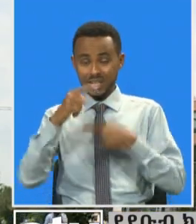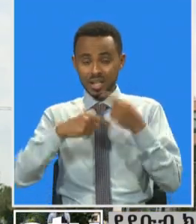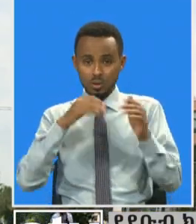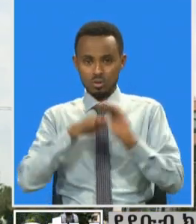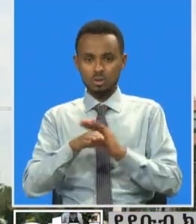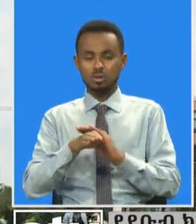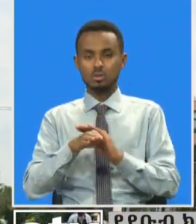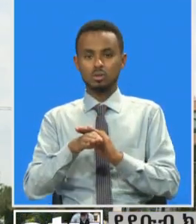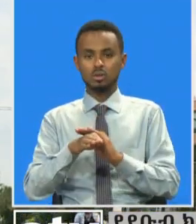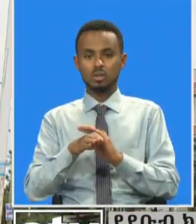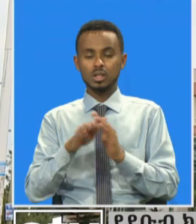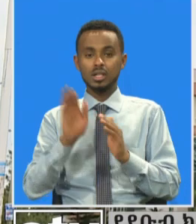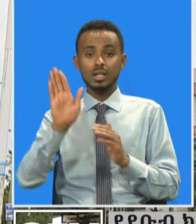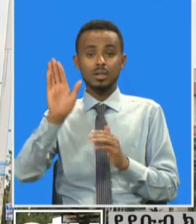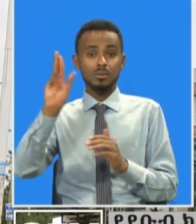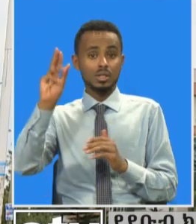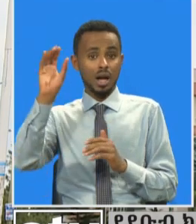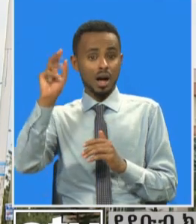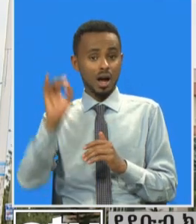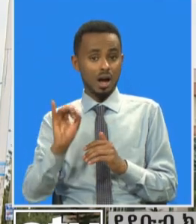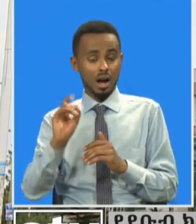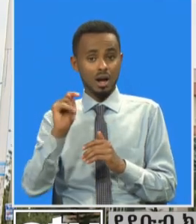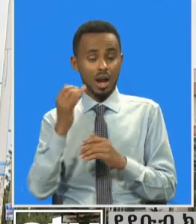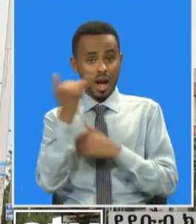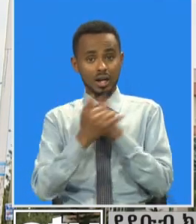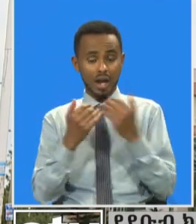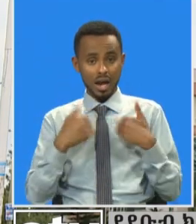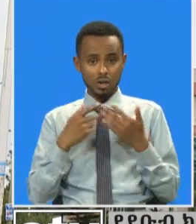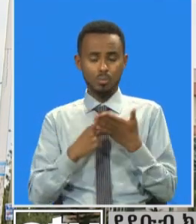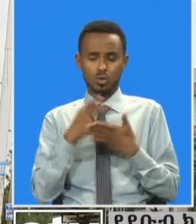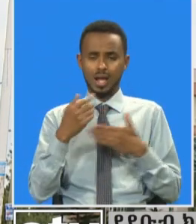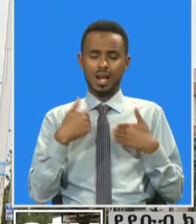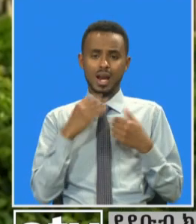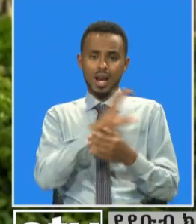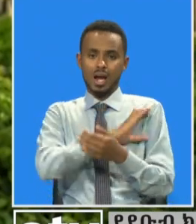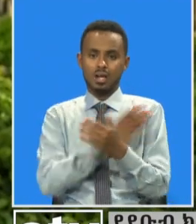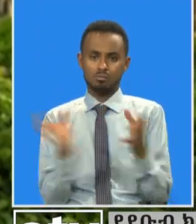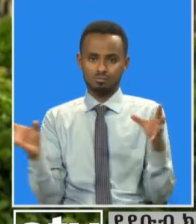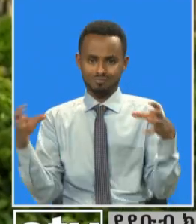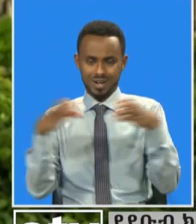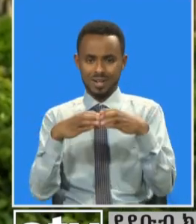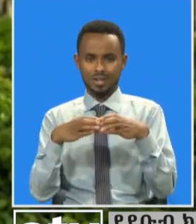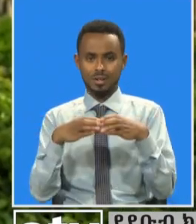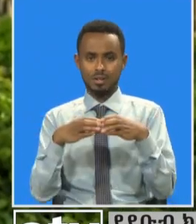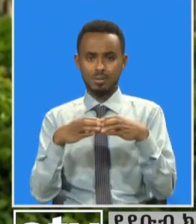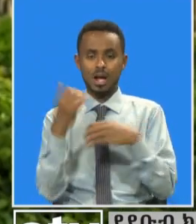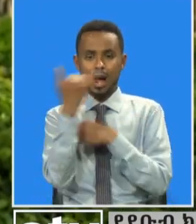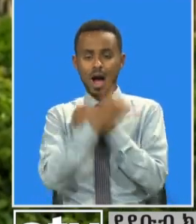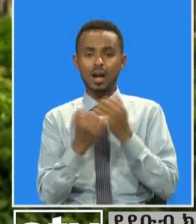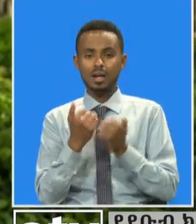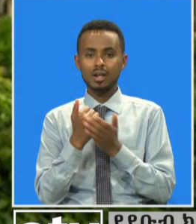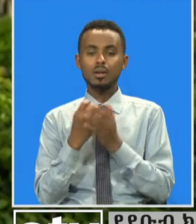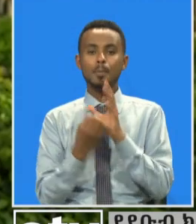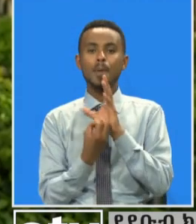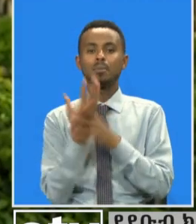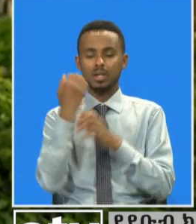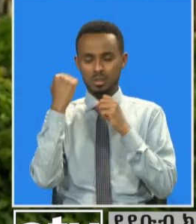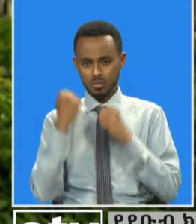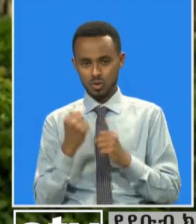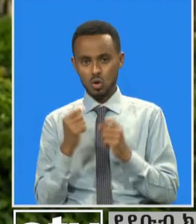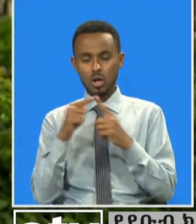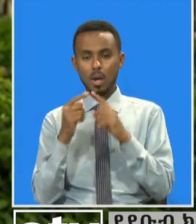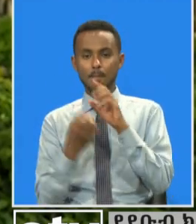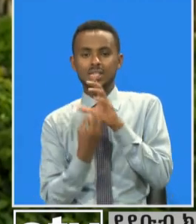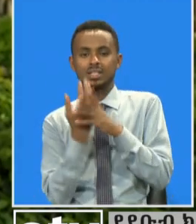ውስጥ የገበታ ለሀገር ፕሮጀክት ያለንን አቅም ወደ አንድ አሰባስበን ሀገር ማልማት የሚቻልበት ወደ